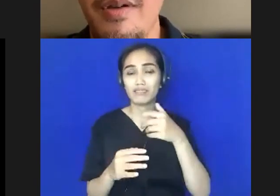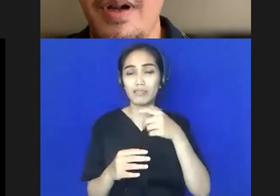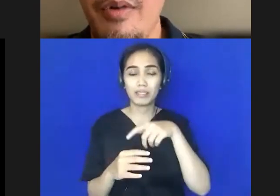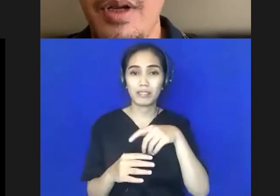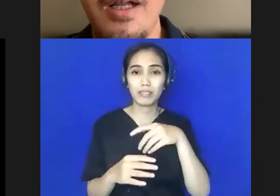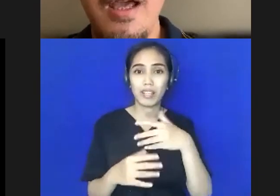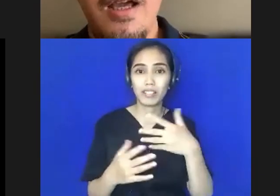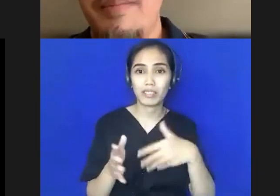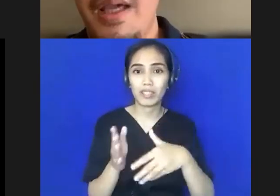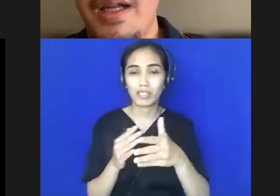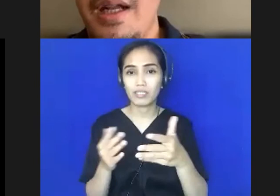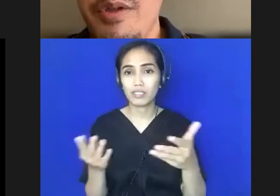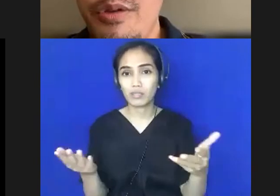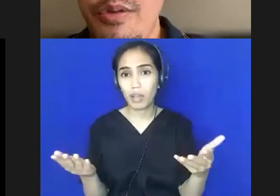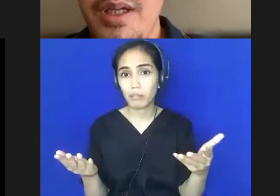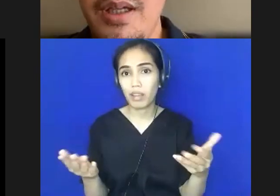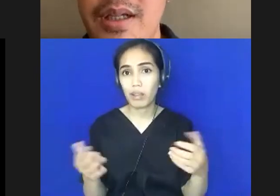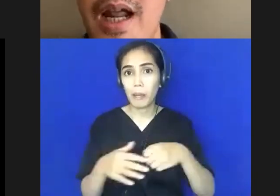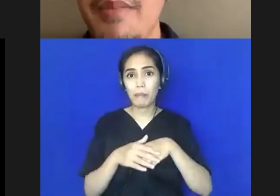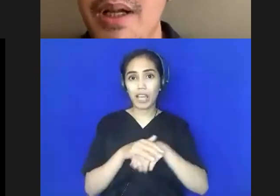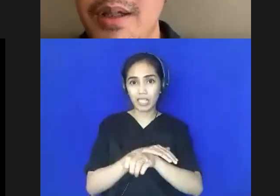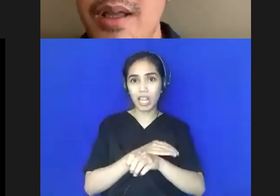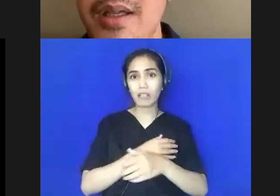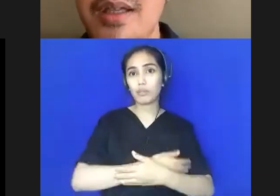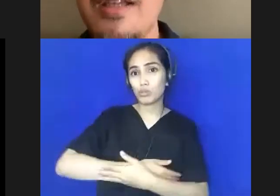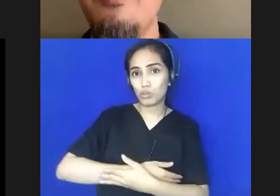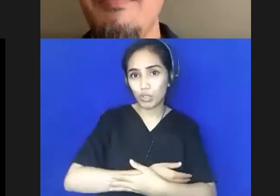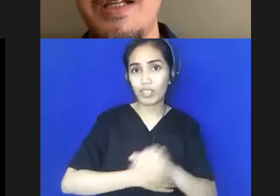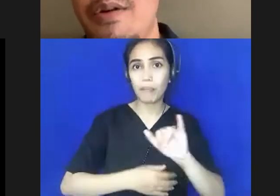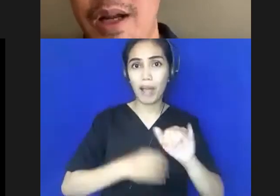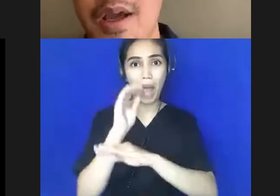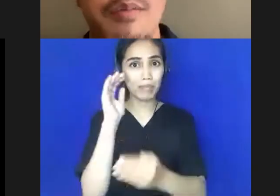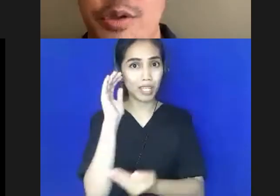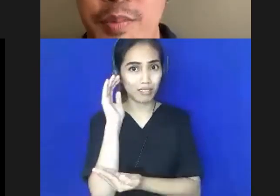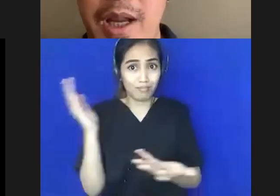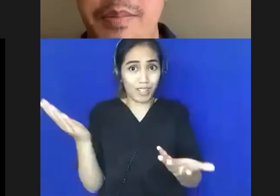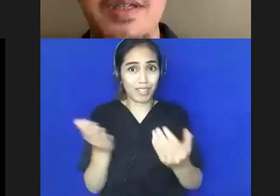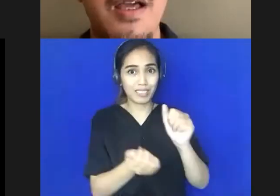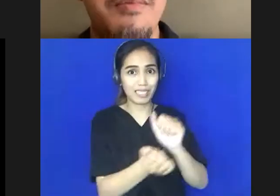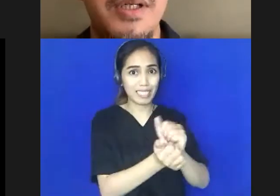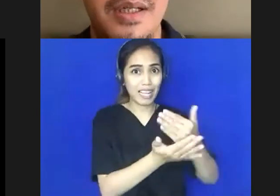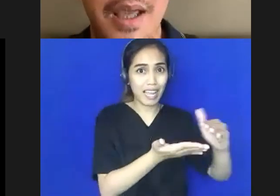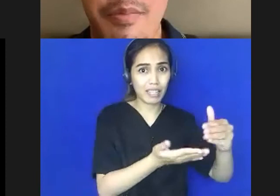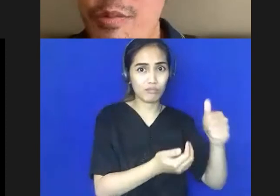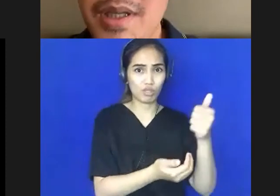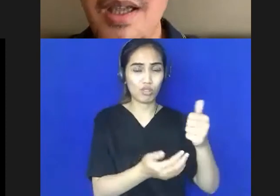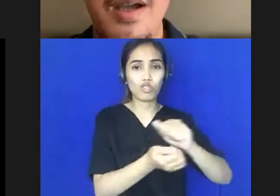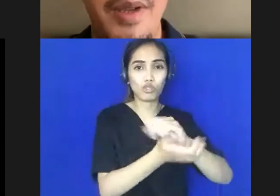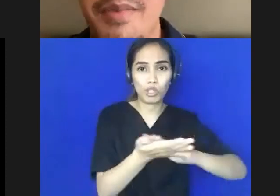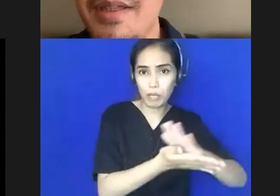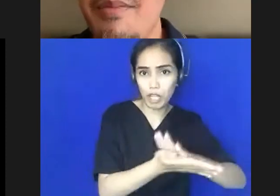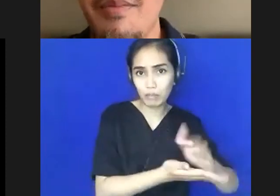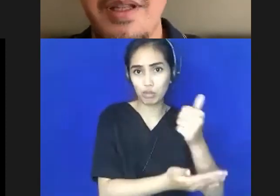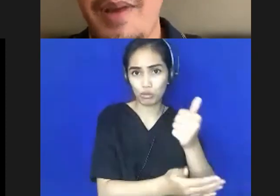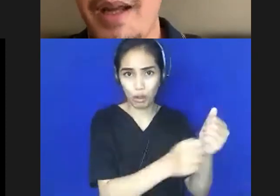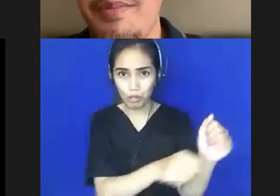selain sebagai seorang ibu kan hanya melahirkan, menyusui, dan hamil gitu ya. Sisanya kan bisa dilakukan. Mencuci piring bisa, menyapu bisa,